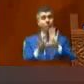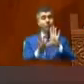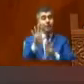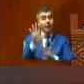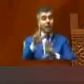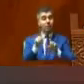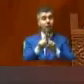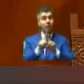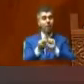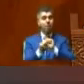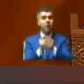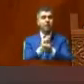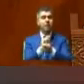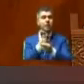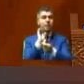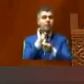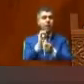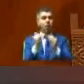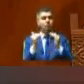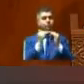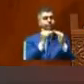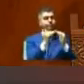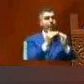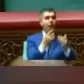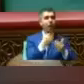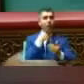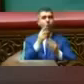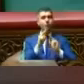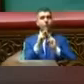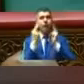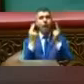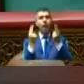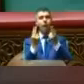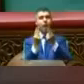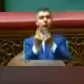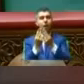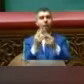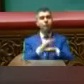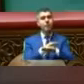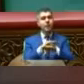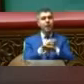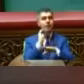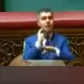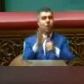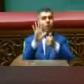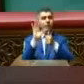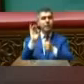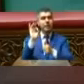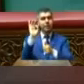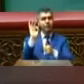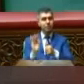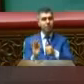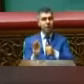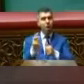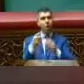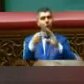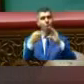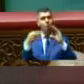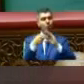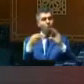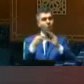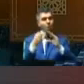مراجعة أوزان سلة العملات باش يكون مطابقة لسياستنا الخارجية، 60% ديال الأورو و 40% ديال